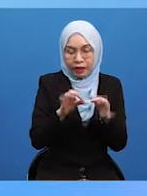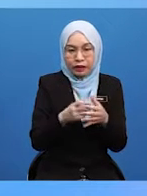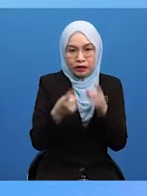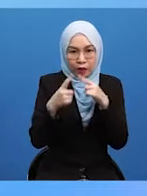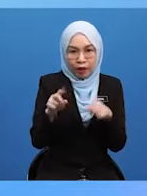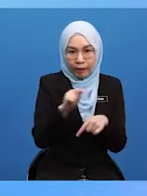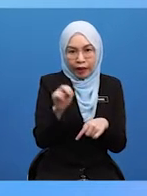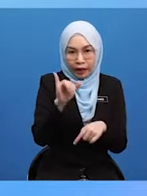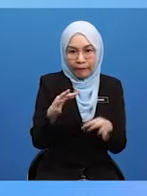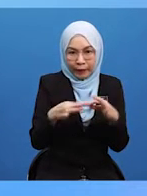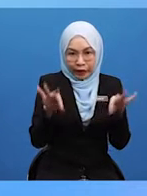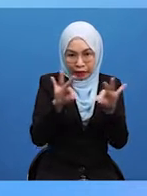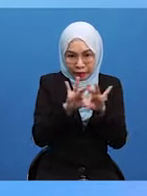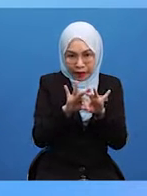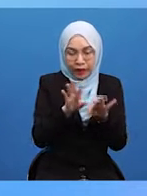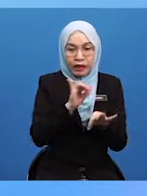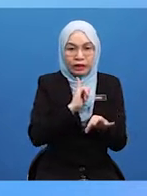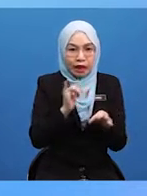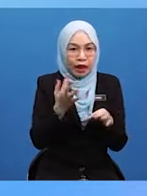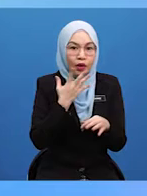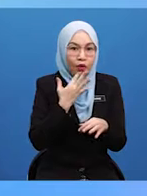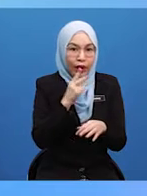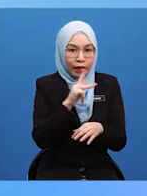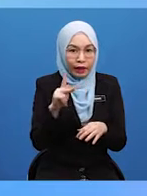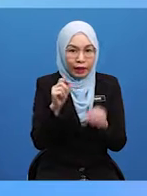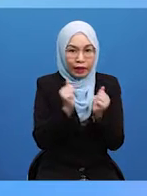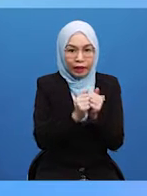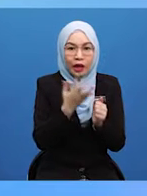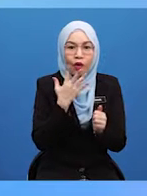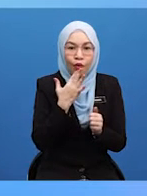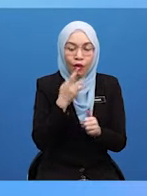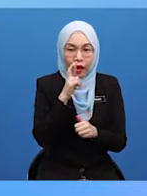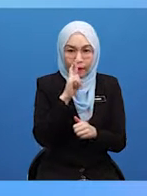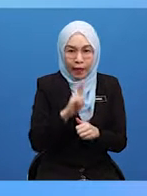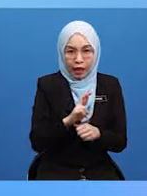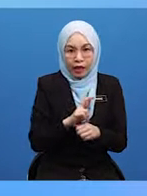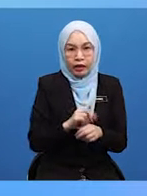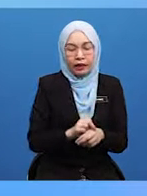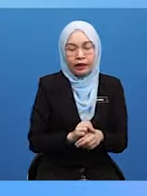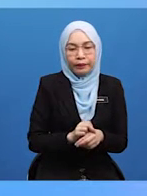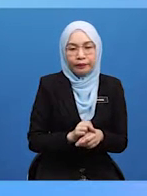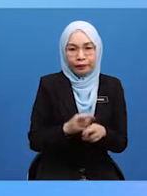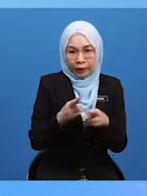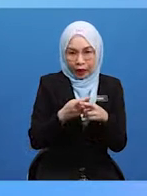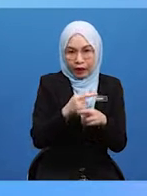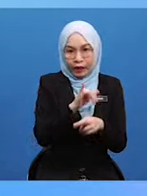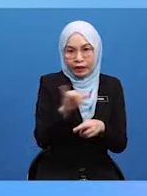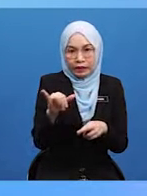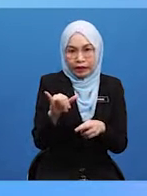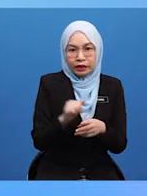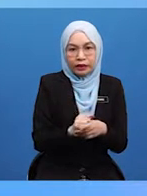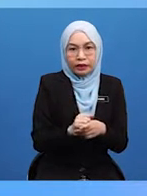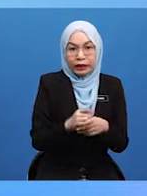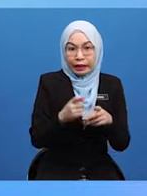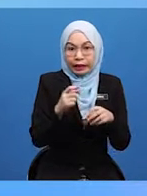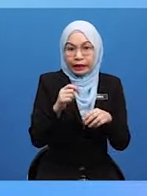telah warnakan dengan tulisan berwarna merah. Huraiannya adalah tulisan yang berwarna